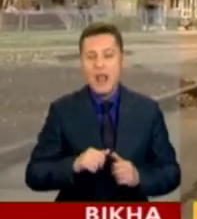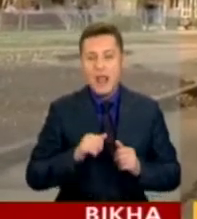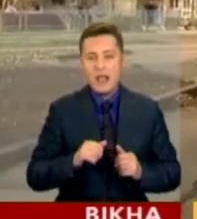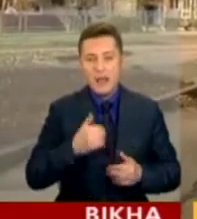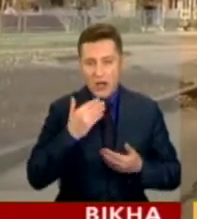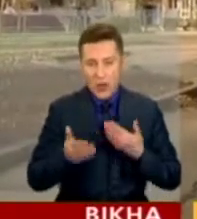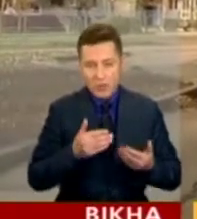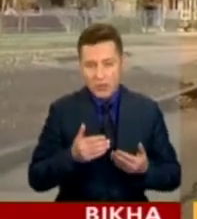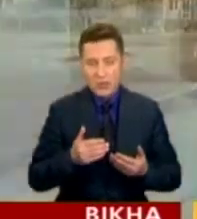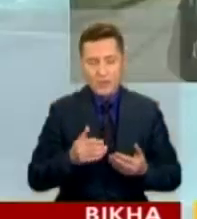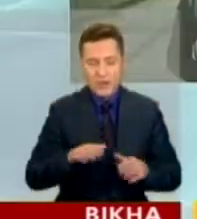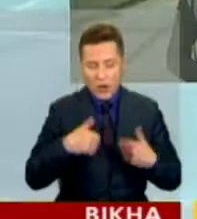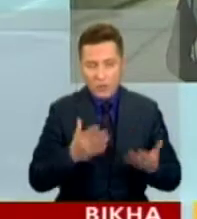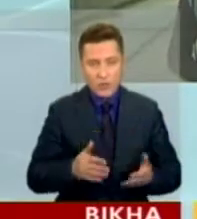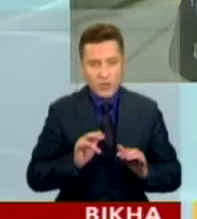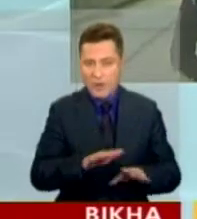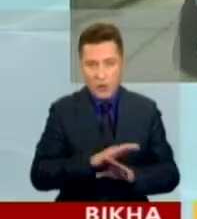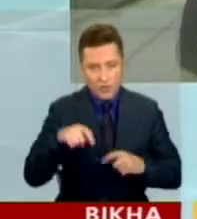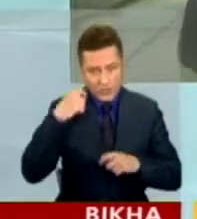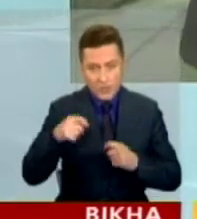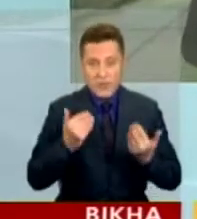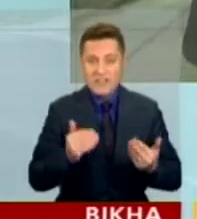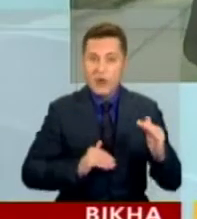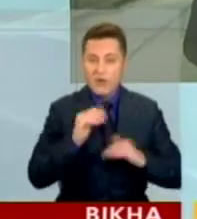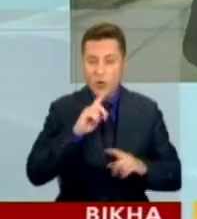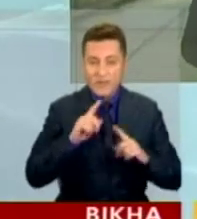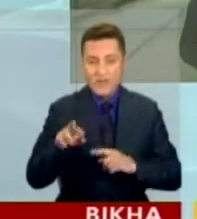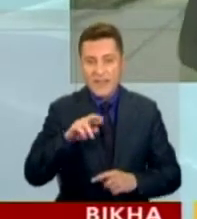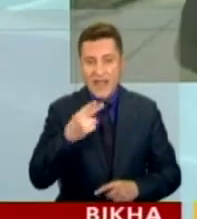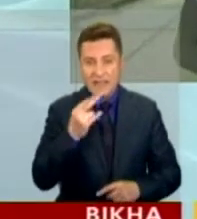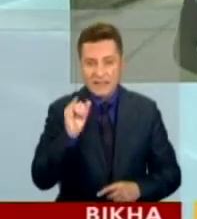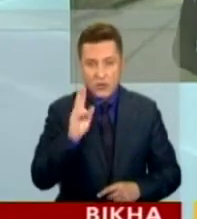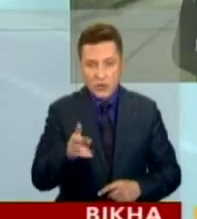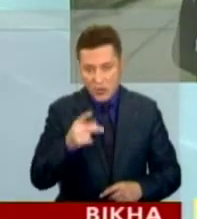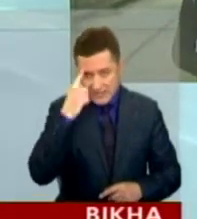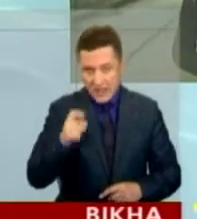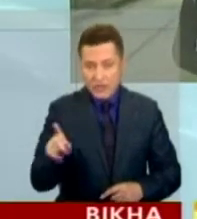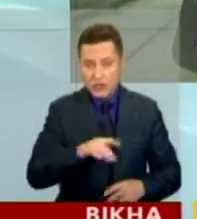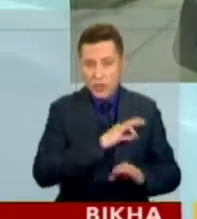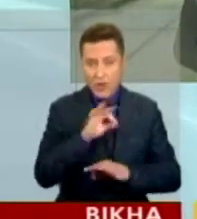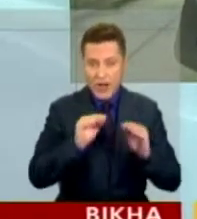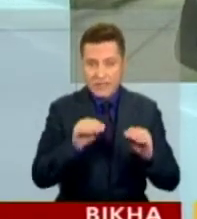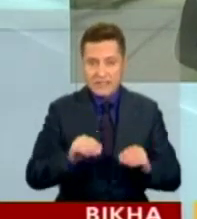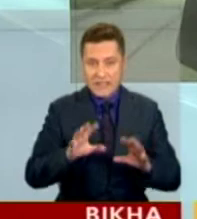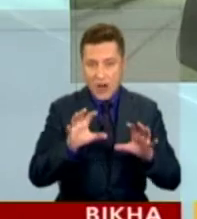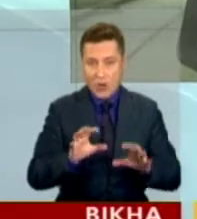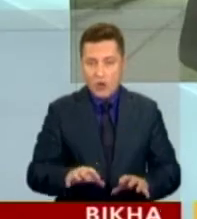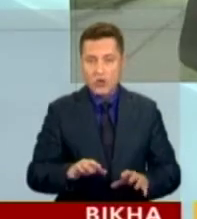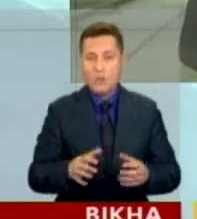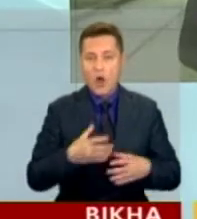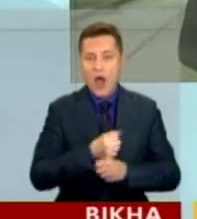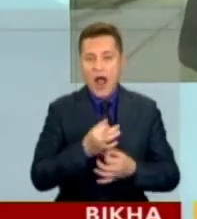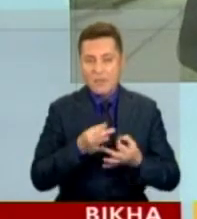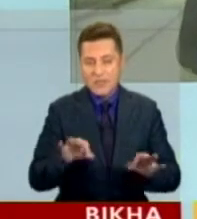жодних відеозйомок. Віто? Борисе, сьогодні у Верховній Раді прем'єр Арсеній Яценюк заявив, що проект закону про амністію вже готовий, і в